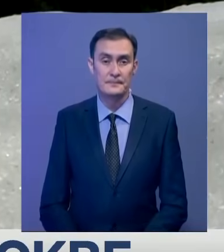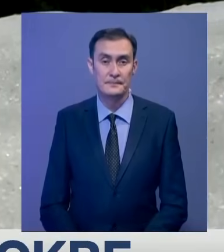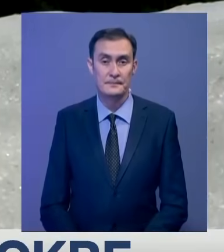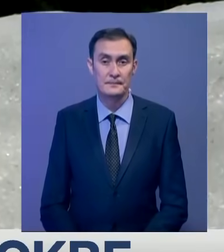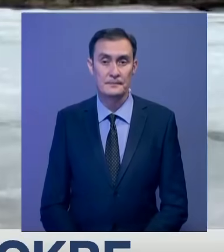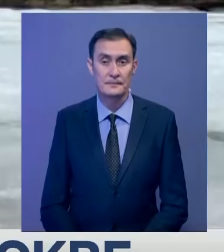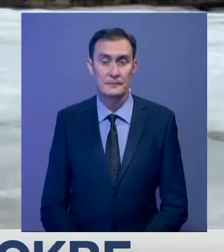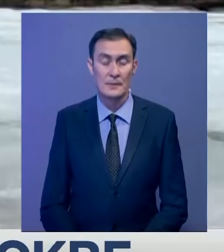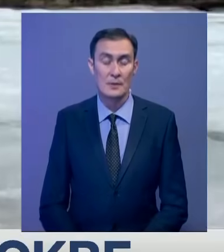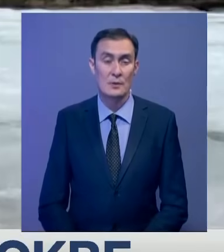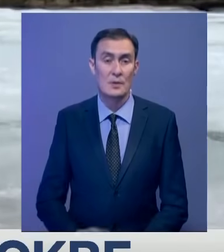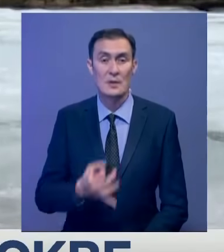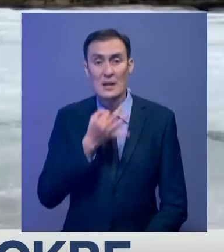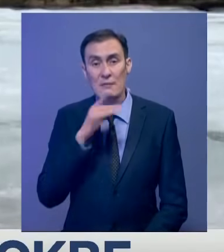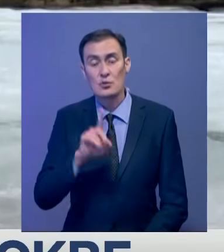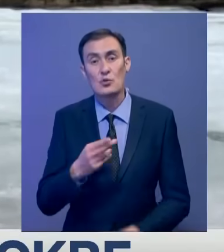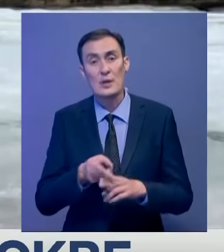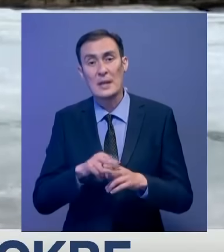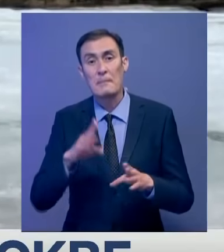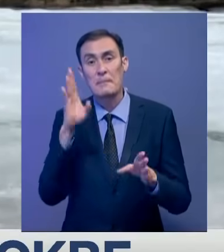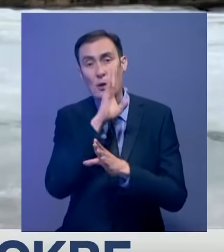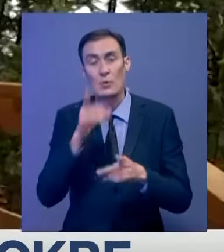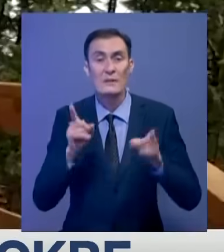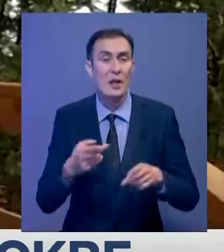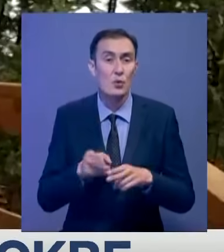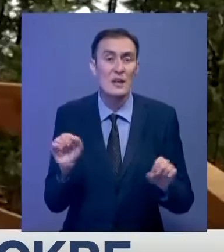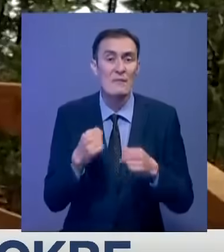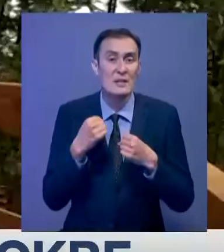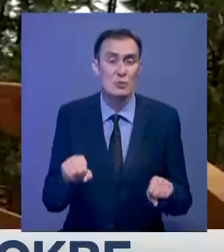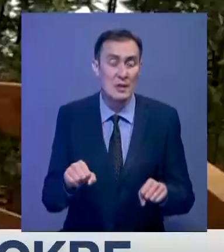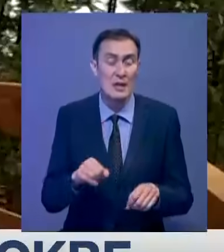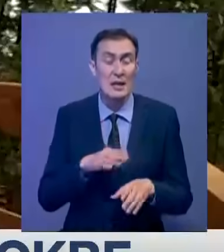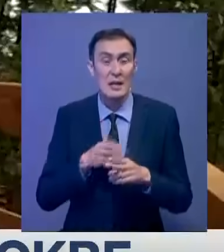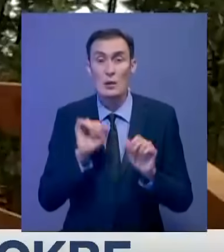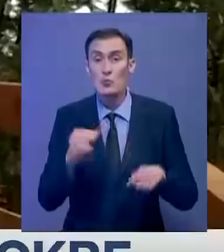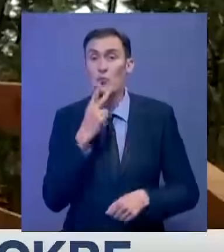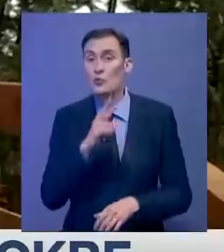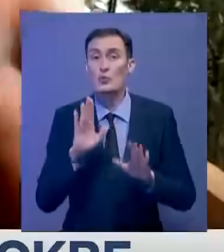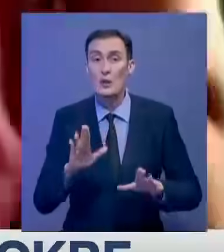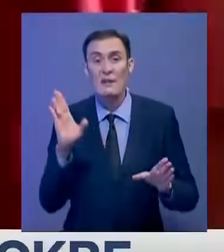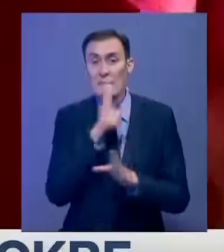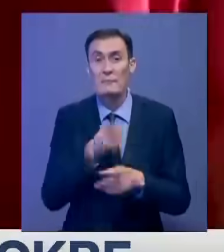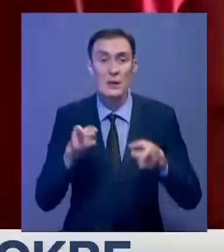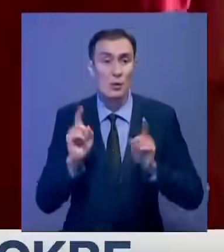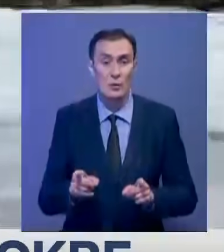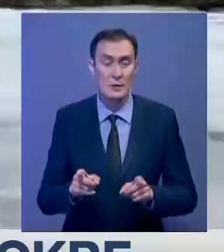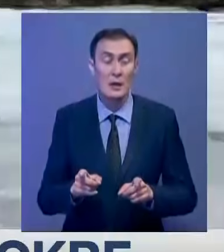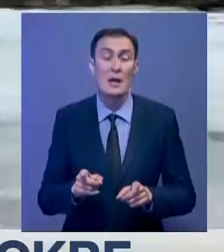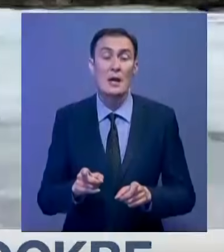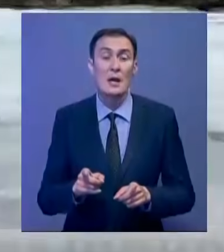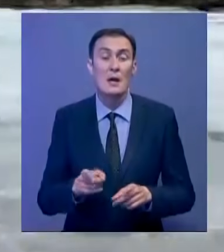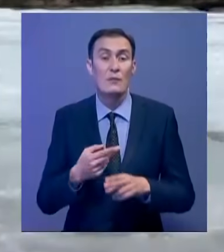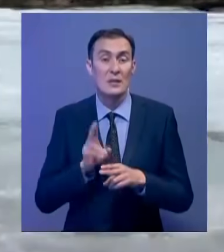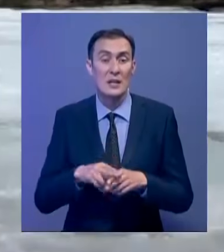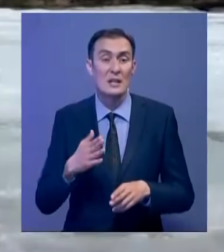Это место очень нравится тем, что это природное явление, которое невозможно выполнить. Это увидишь только в природе, только в Якутии.